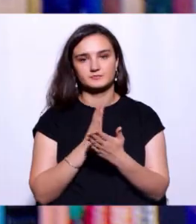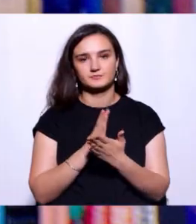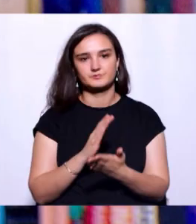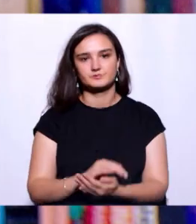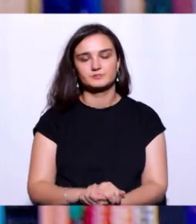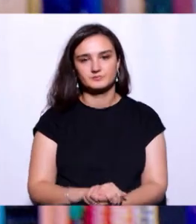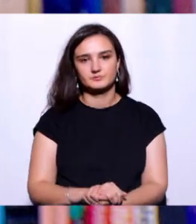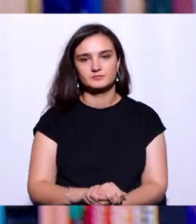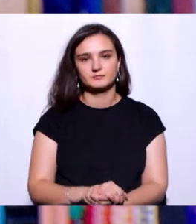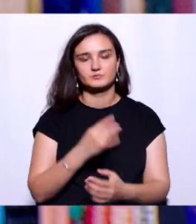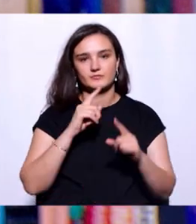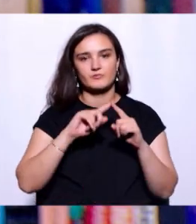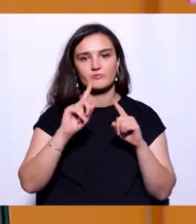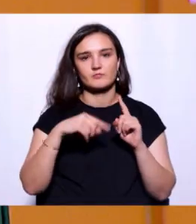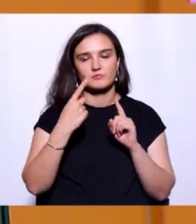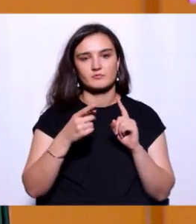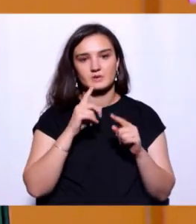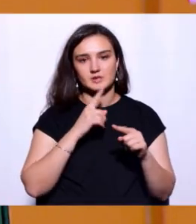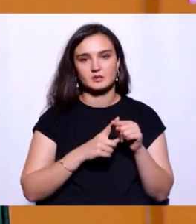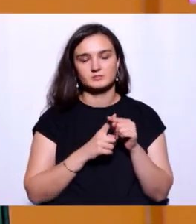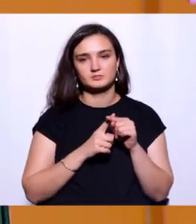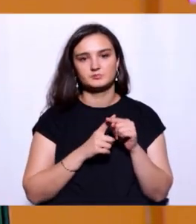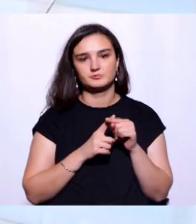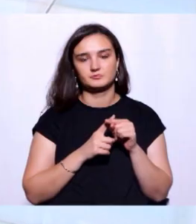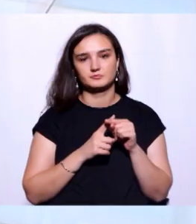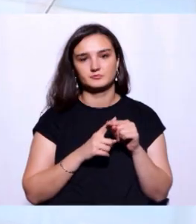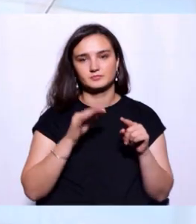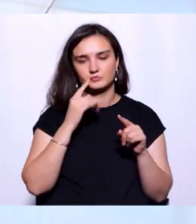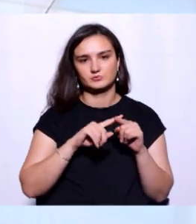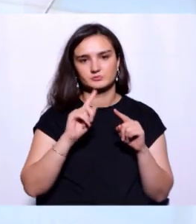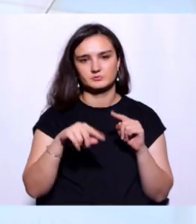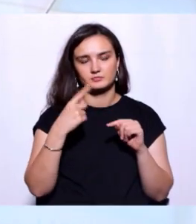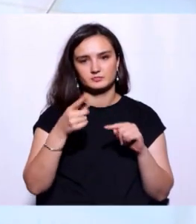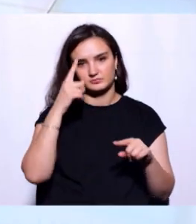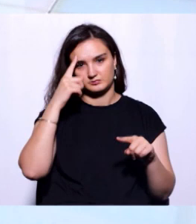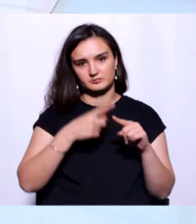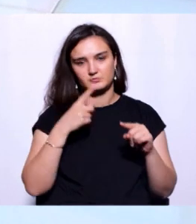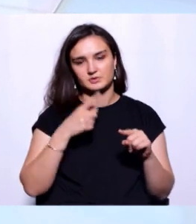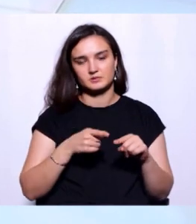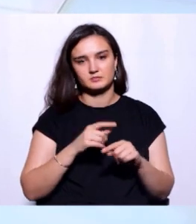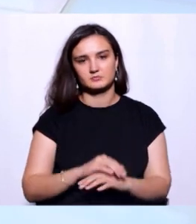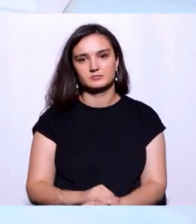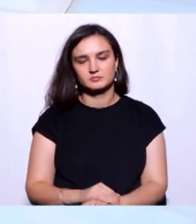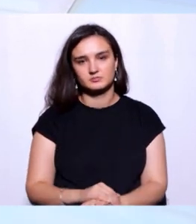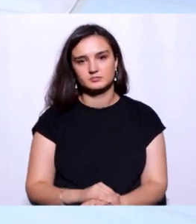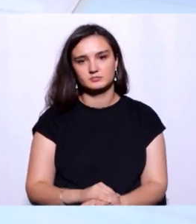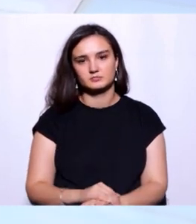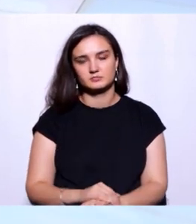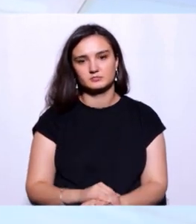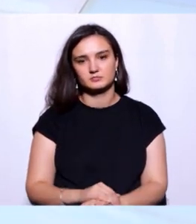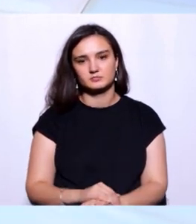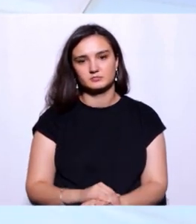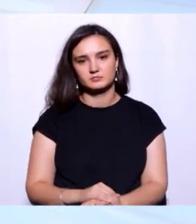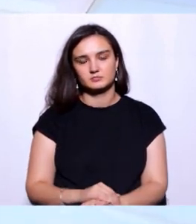And next is sister. Da. And after that is brother. ძმა. And